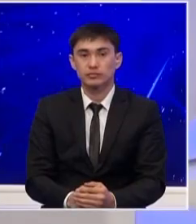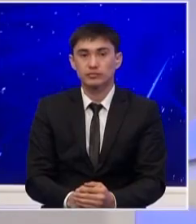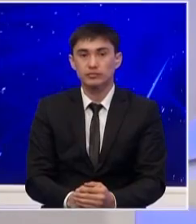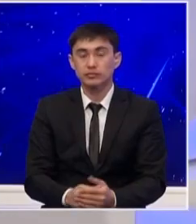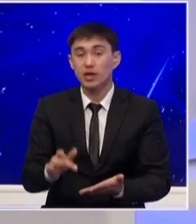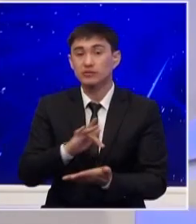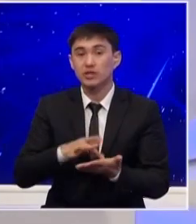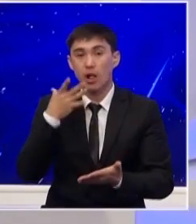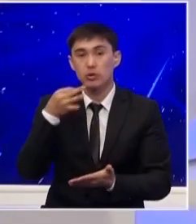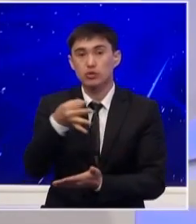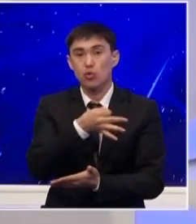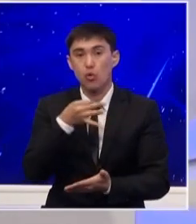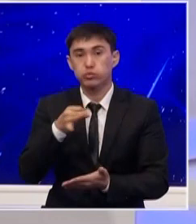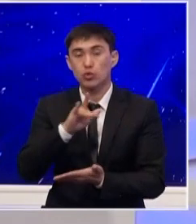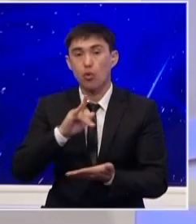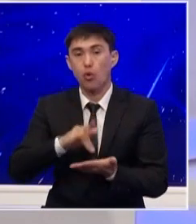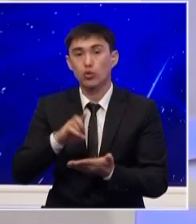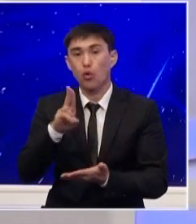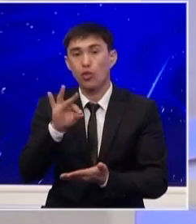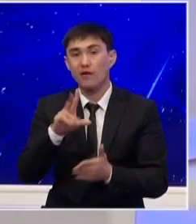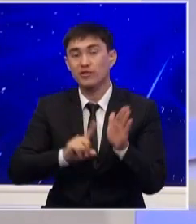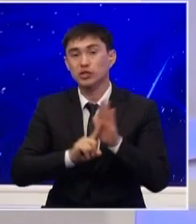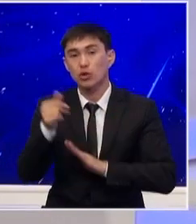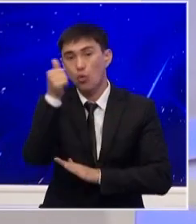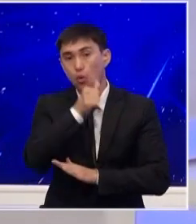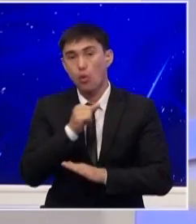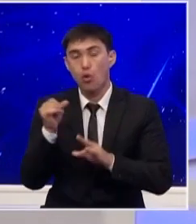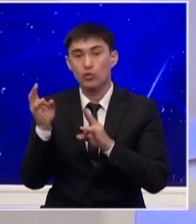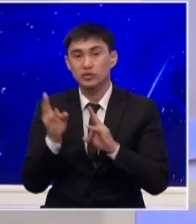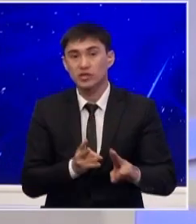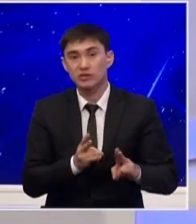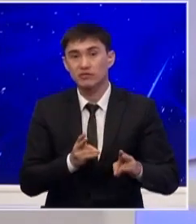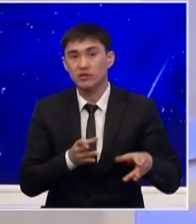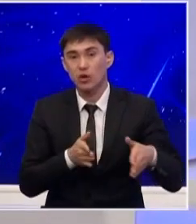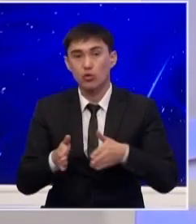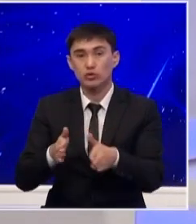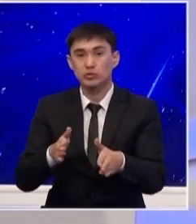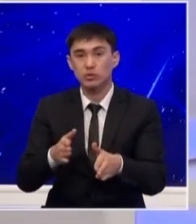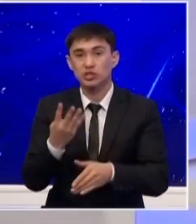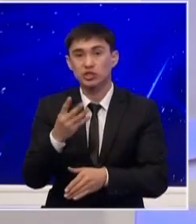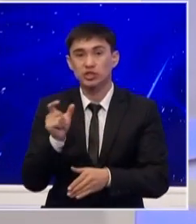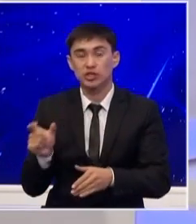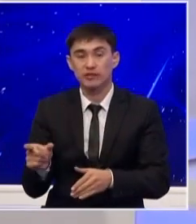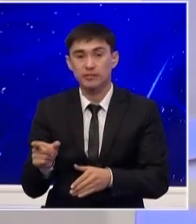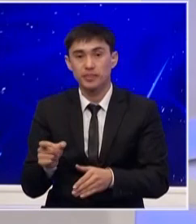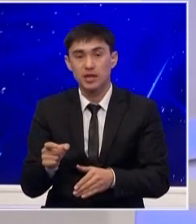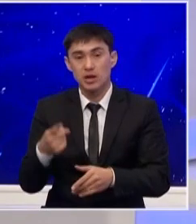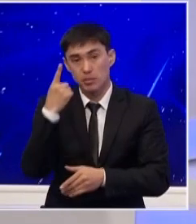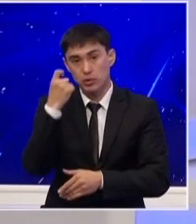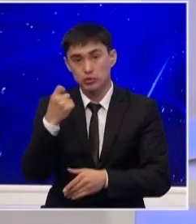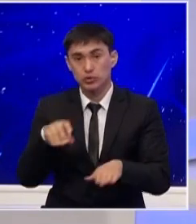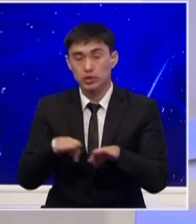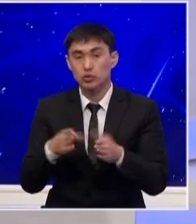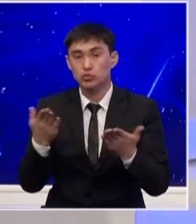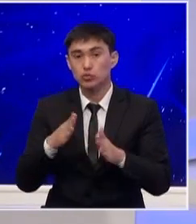В центре Алматинской области, городе Кунаев, с начала года жертвами дорожно-транспортных происшествий стали 4 человека. Для предупреждения